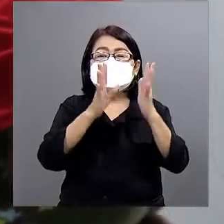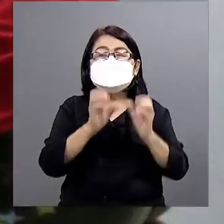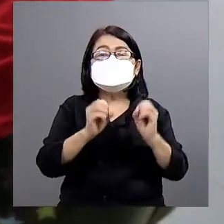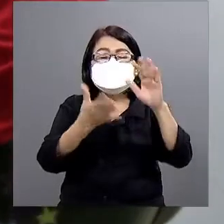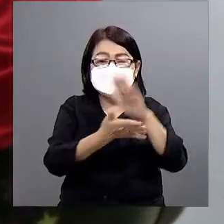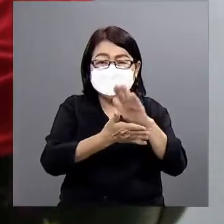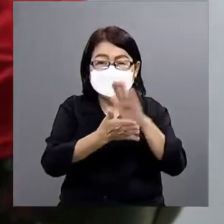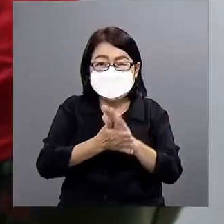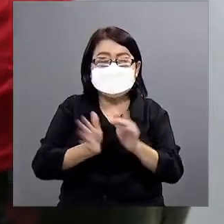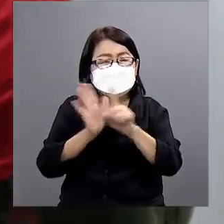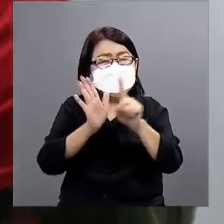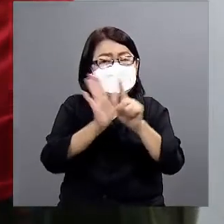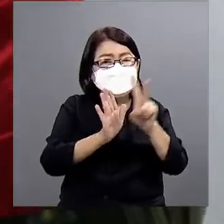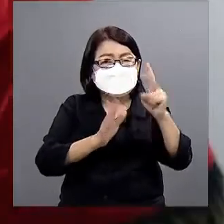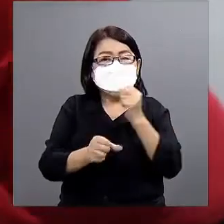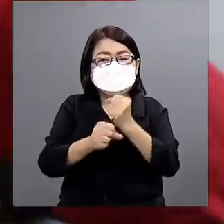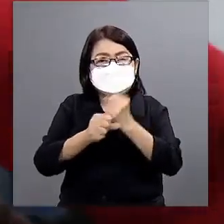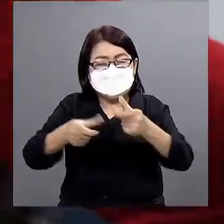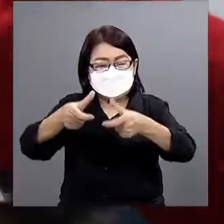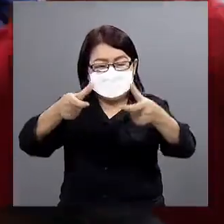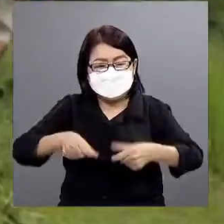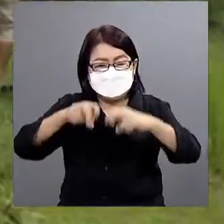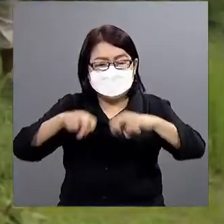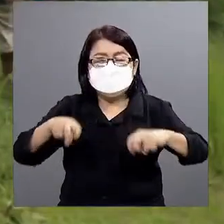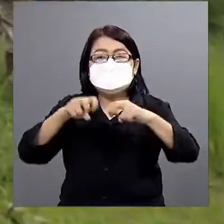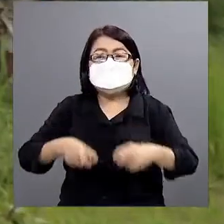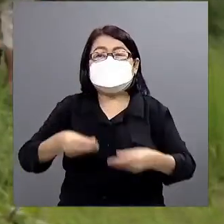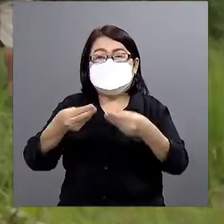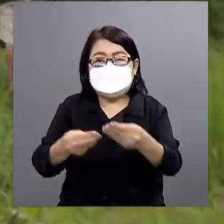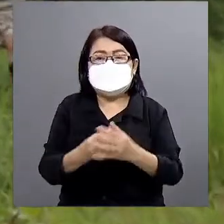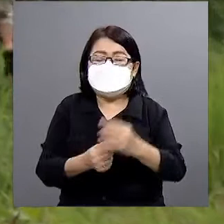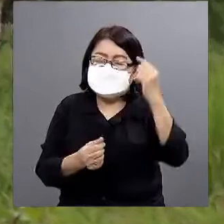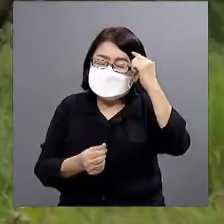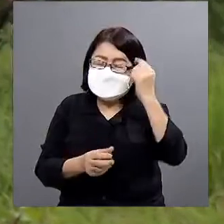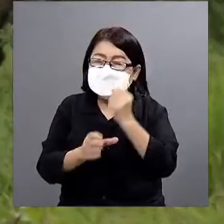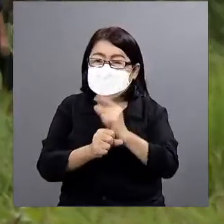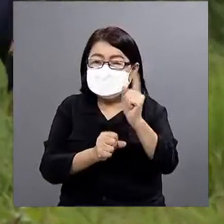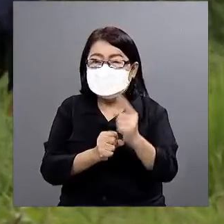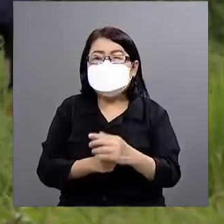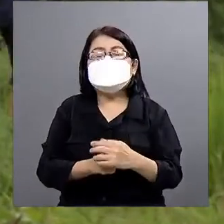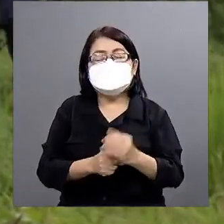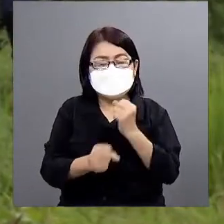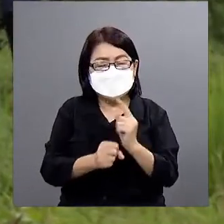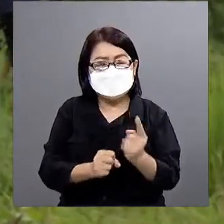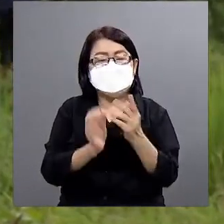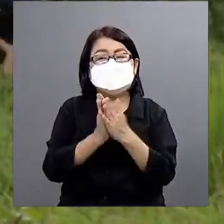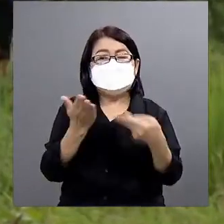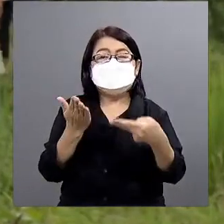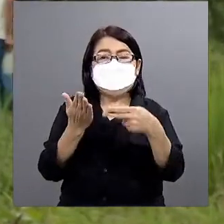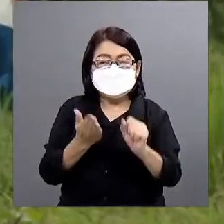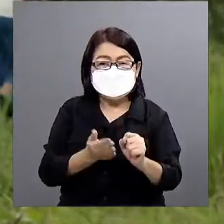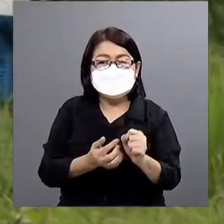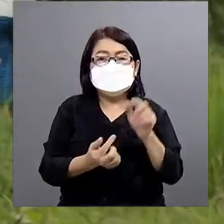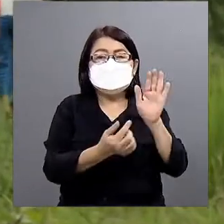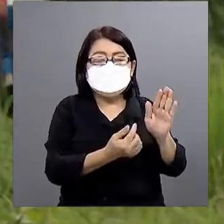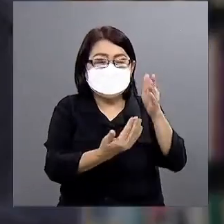ป็นวิจัยเชิงปฏิบัติการเล็กๆที่ว่าจะออกแบบหลักสูตรระหว่างโรงเรียนกับชุมชนโด